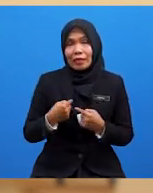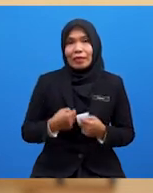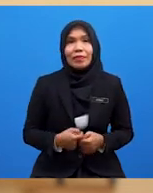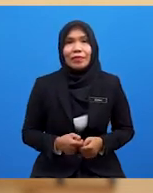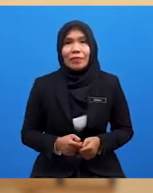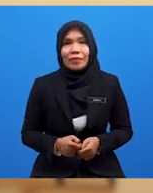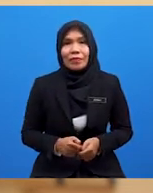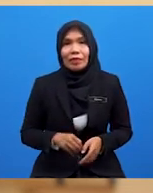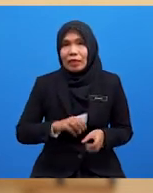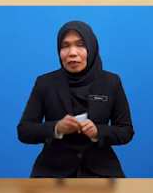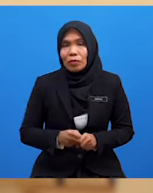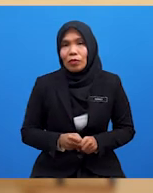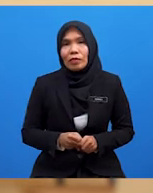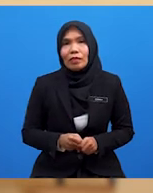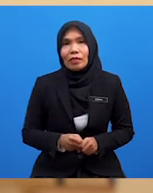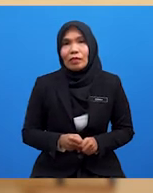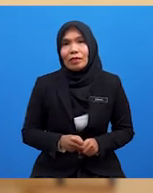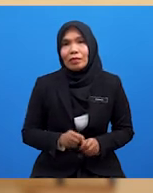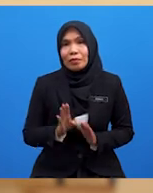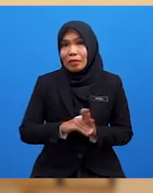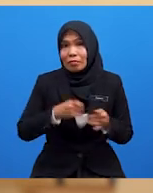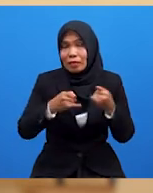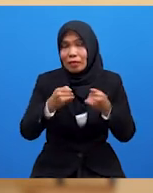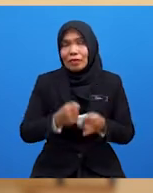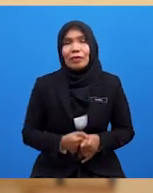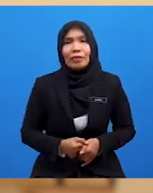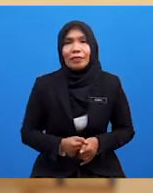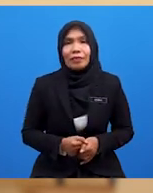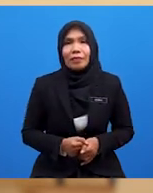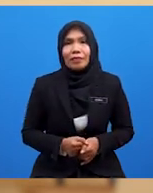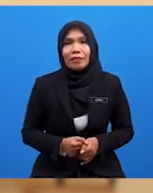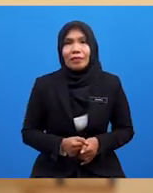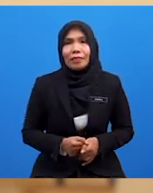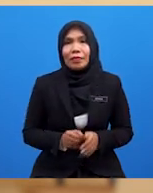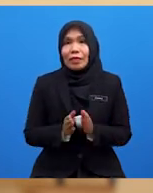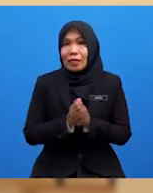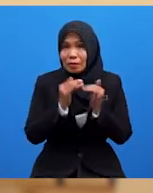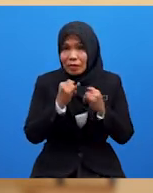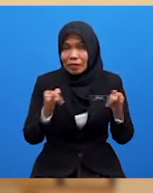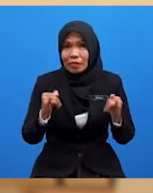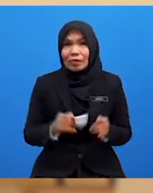pelajar. Semoga terus cemerlang untuk menuntut ilmu yang bermanfaat.